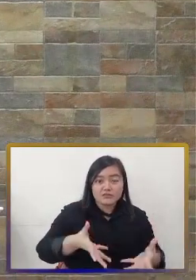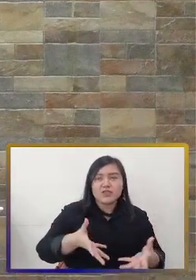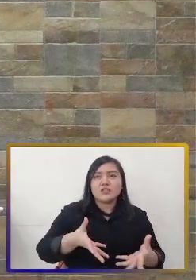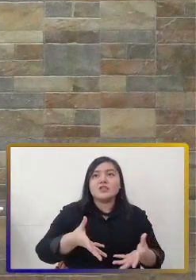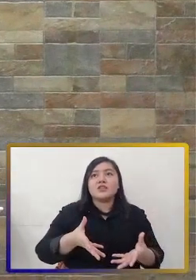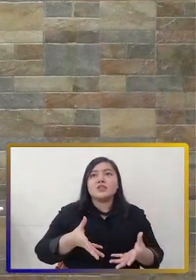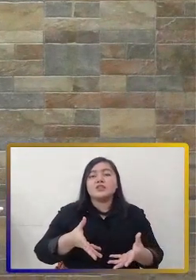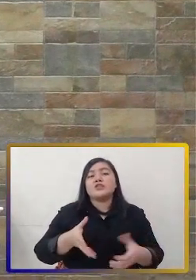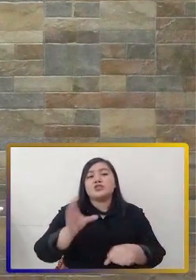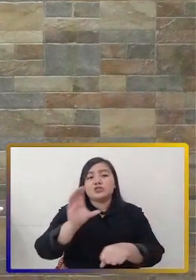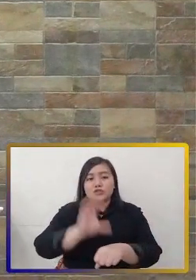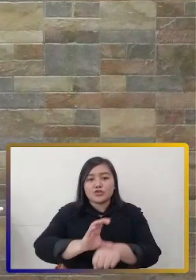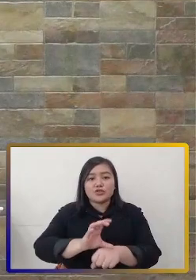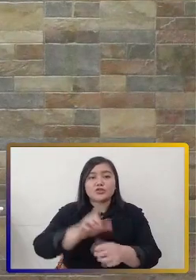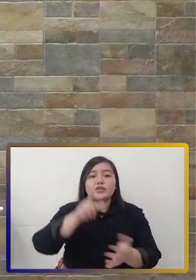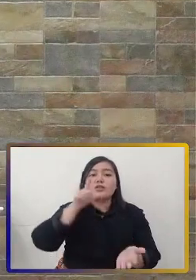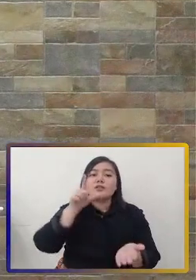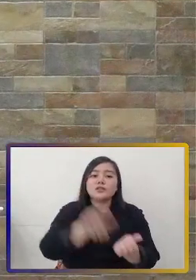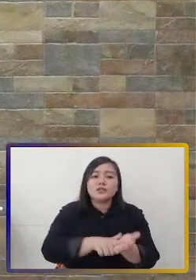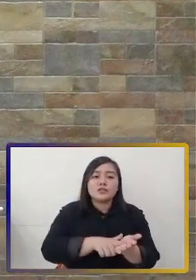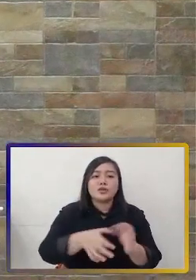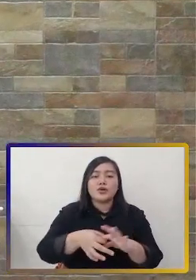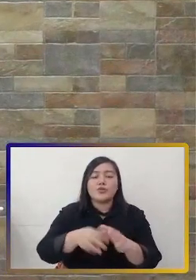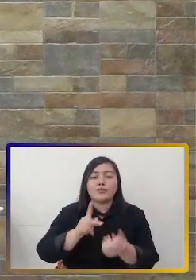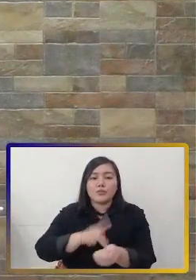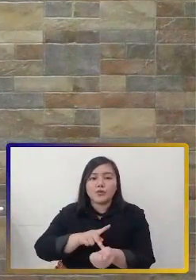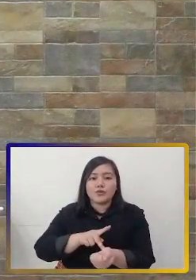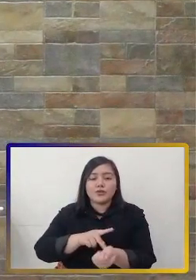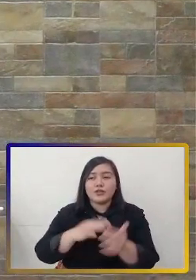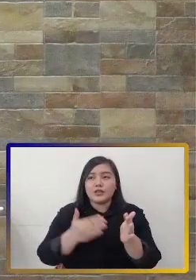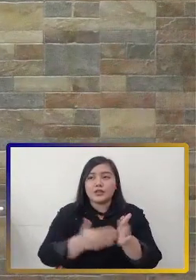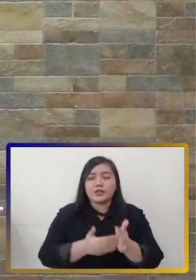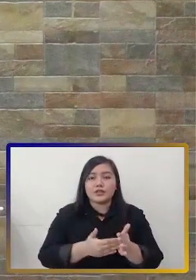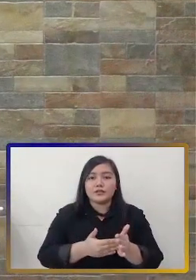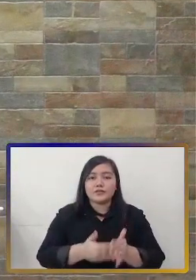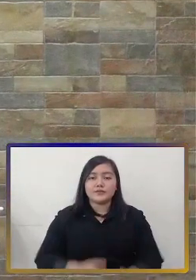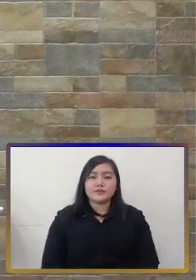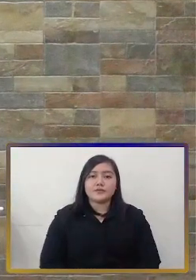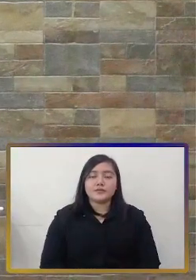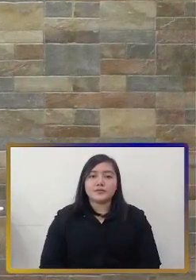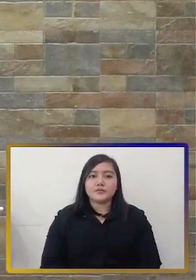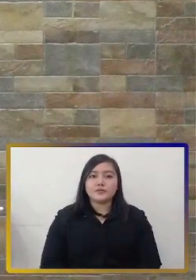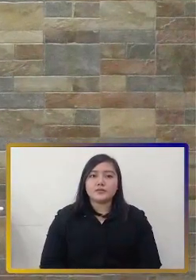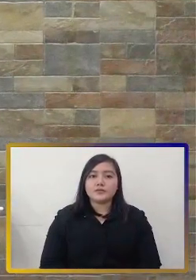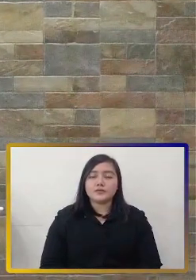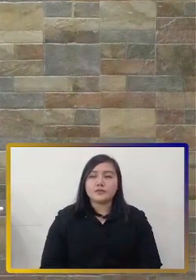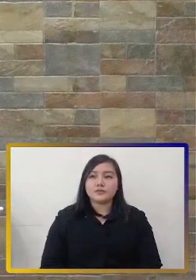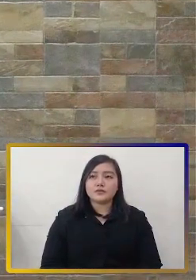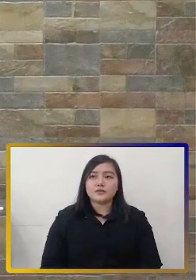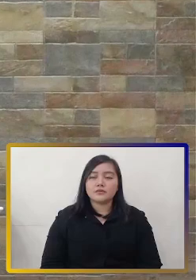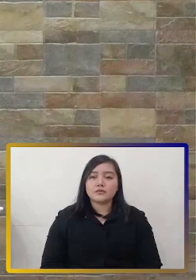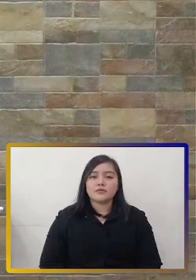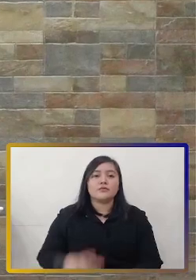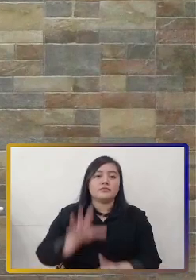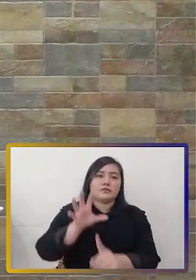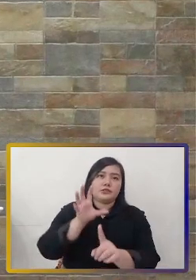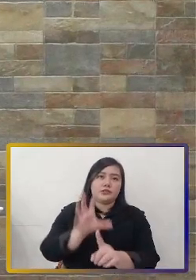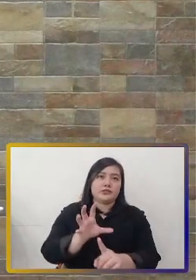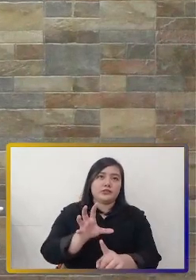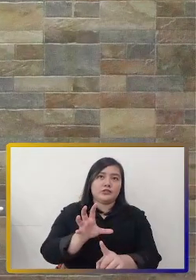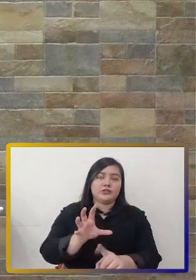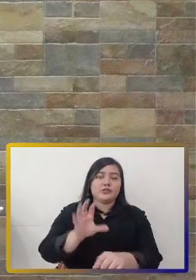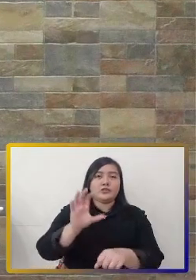kanina, sila, as far as the apostles, ang mga kinikilala rin is the church